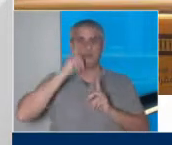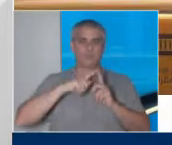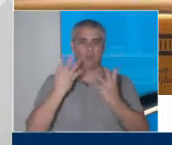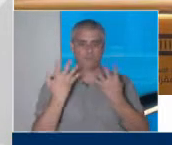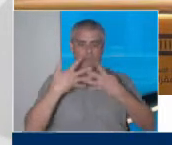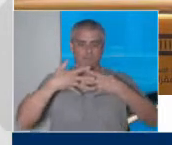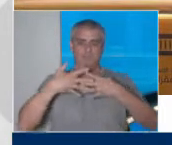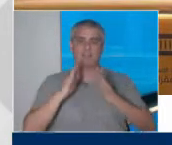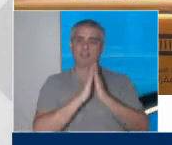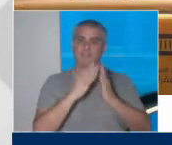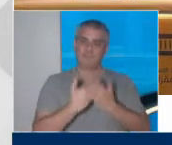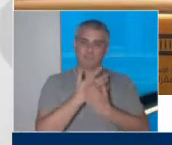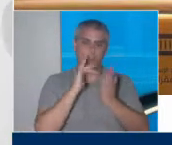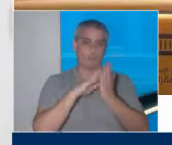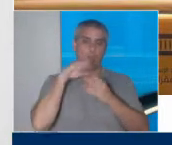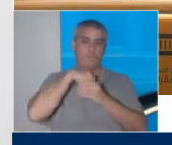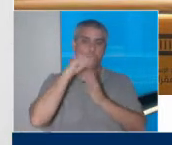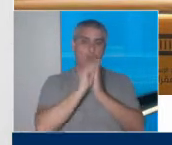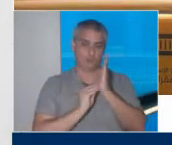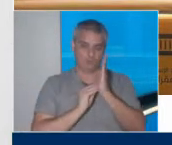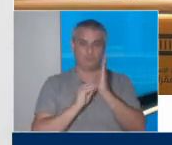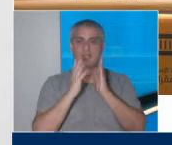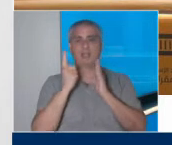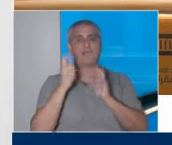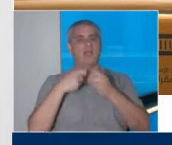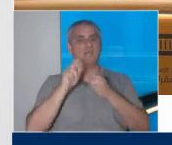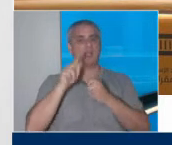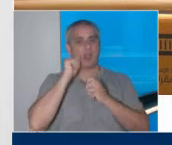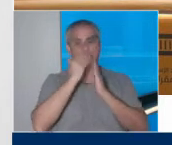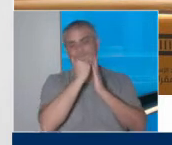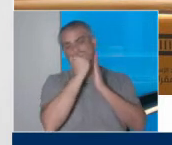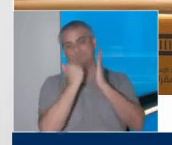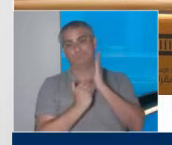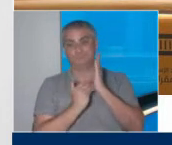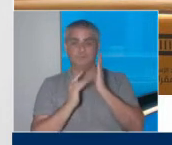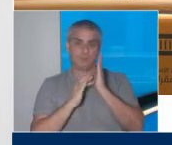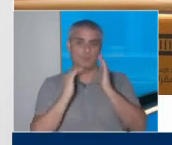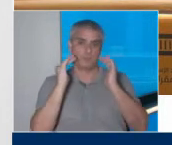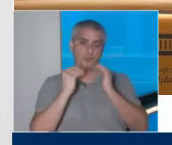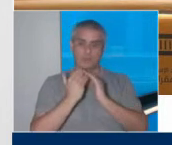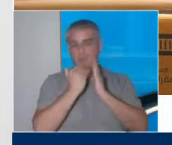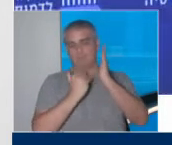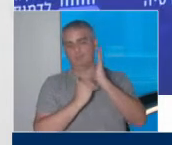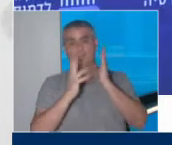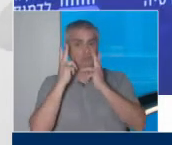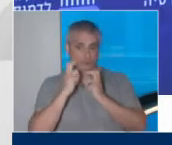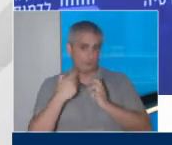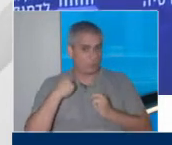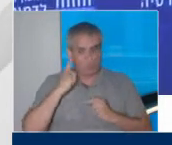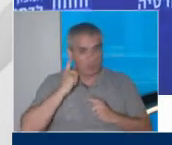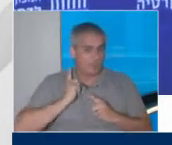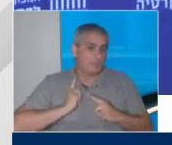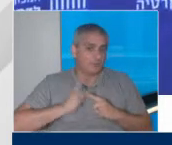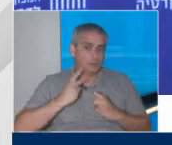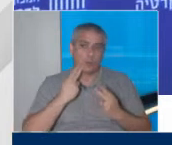הובטח לחברי תקווה חדשה מקום בתוך הרשימה, דוחק כמה מחברי כחול לבן למקומות טיפה יותר רחוקים ממה שהם ציפו. אנחנו עוד לא ממש